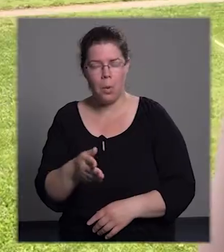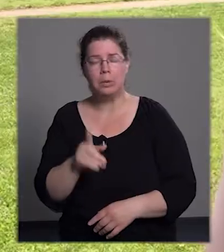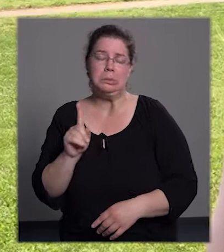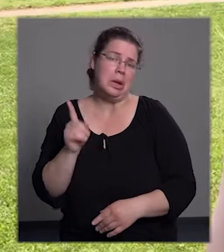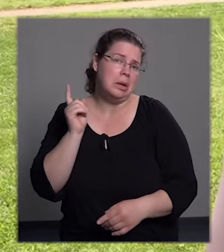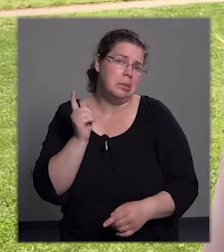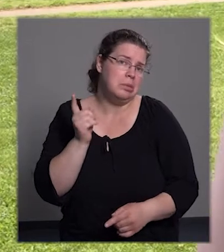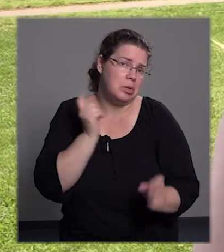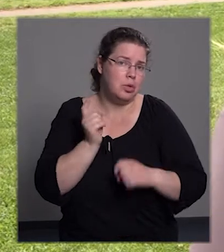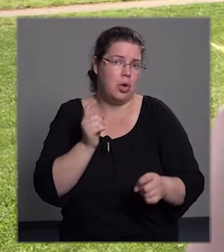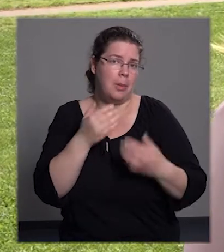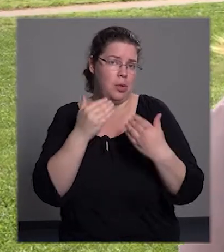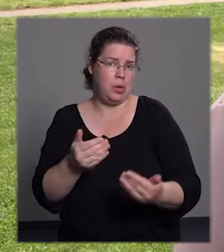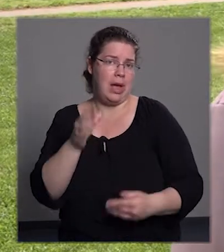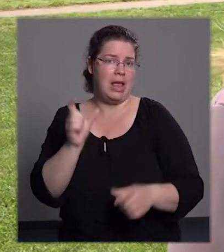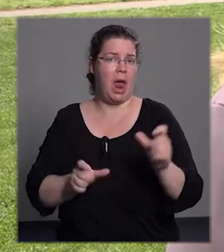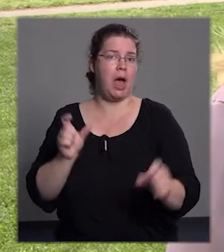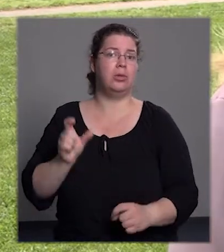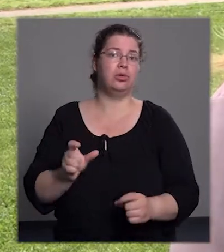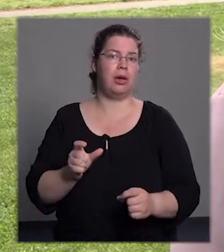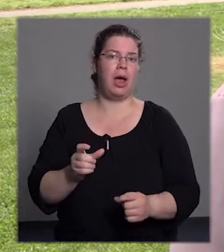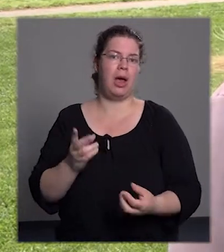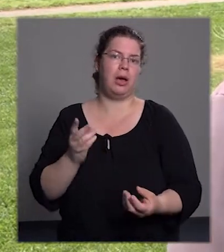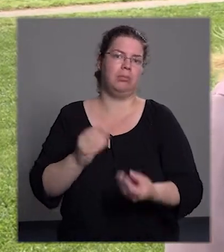mondom, köszönhető a lakosság otthonlétének.